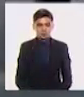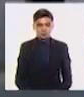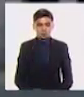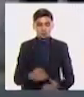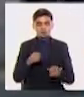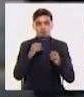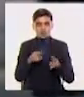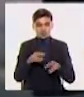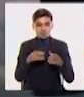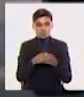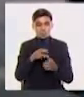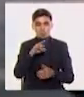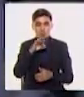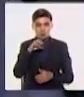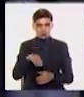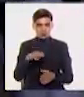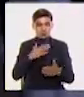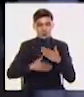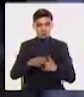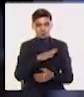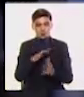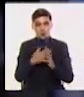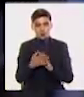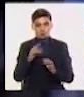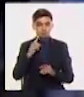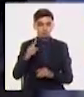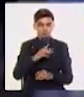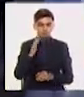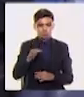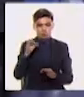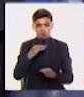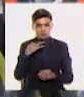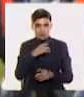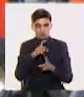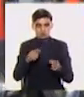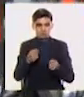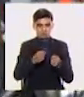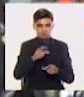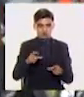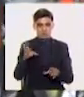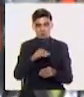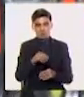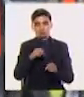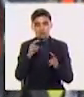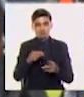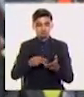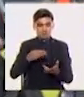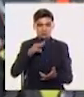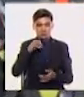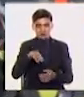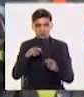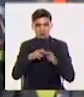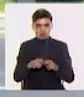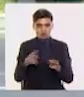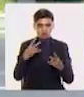бұл посттардың алынғанына қуанып, ауға барып қайтамын деп жүрегі алып шығып отырған жүргізушілерге ешқандай тест тапсырып, анықтама